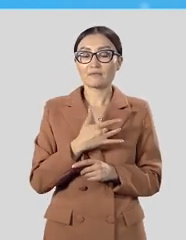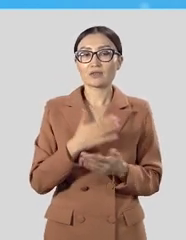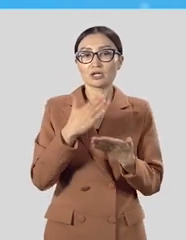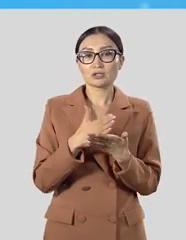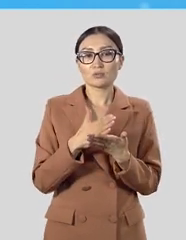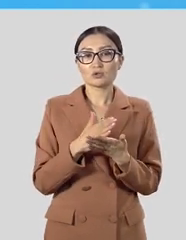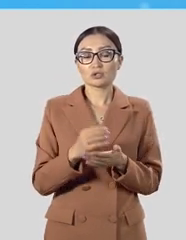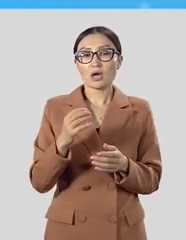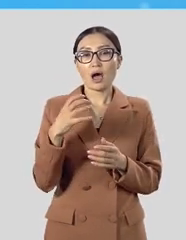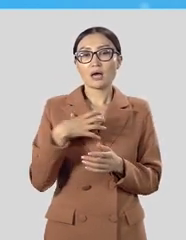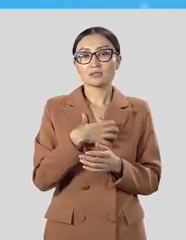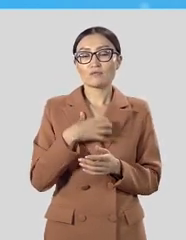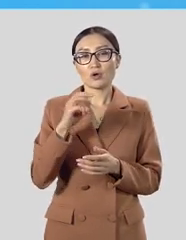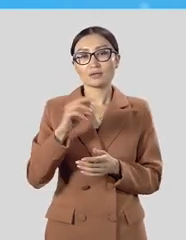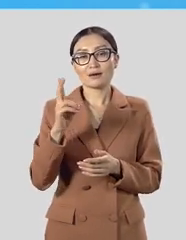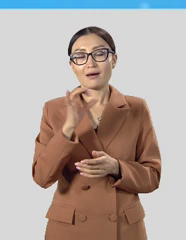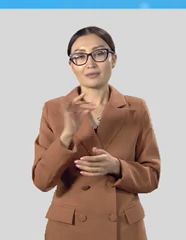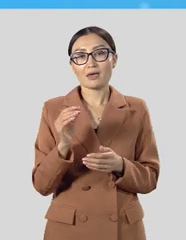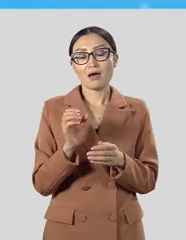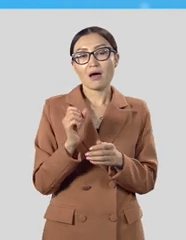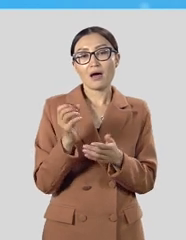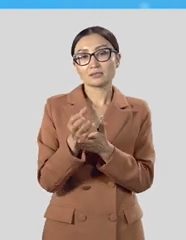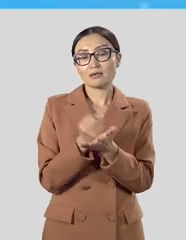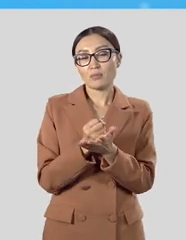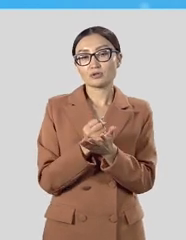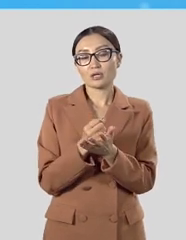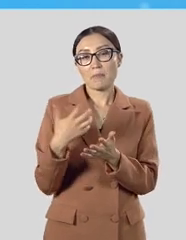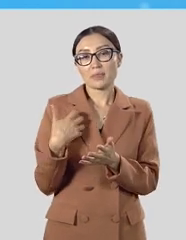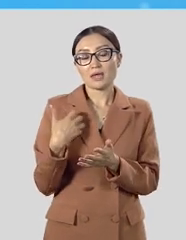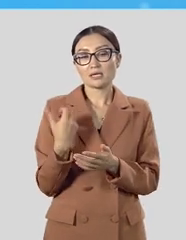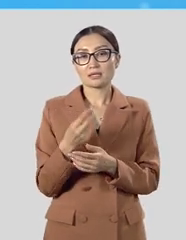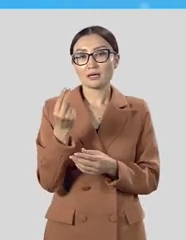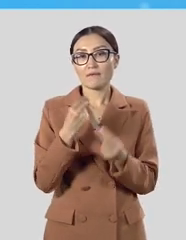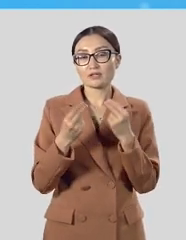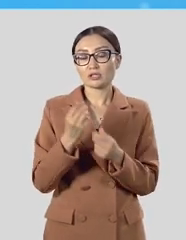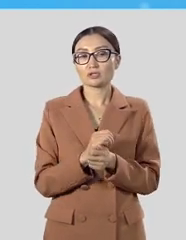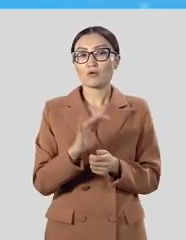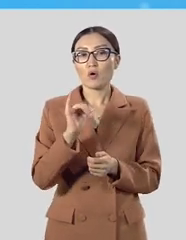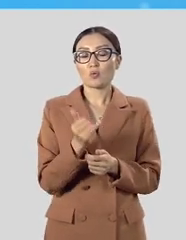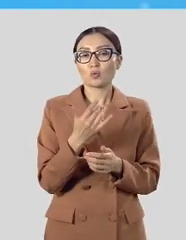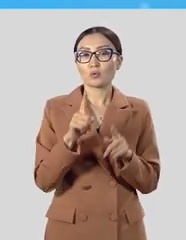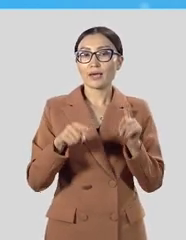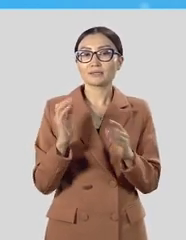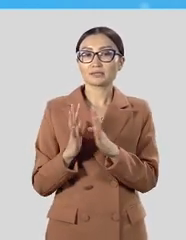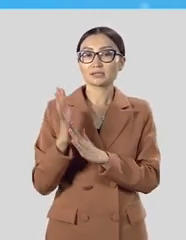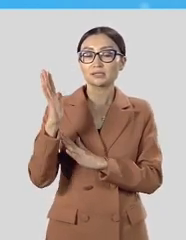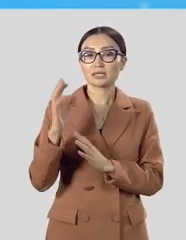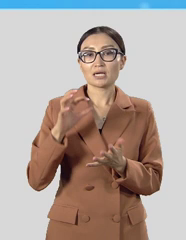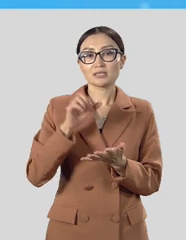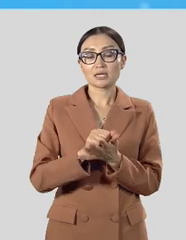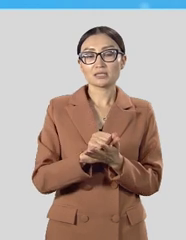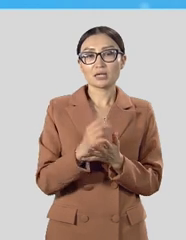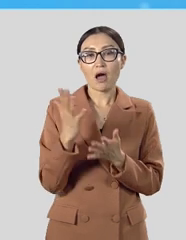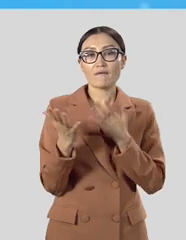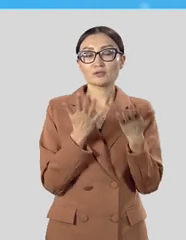основной ткани, в которой откладываются запасы питательных веществ. У некоторых растений сердцевина занята